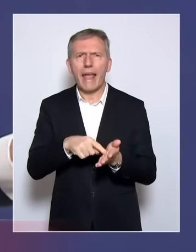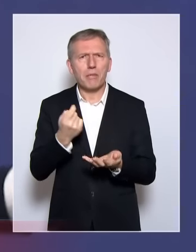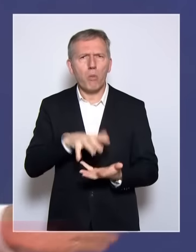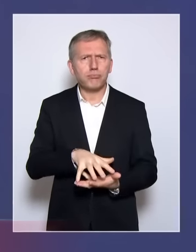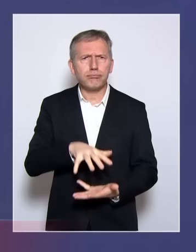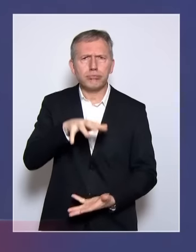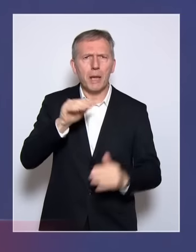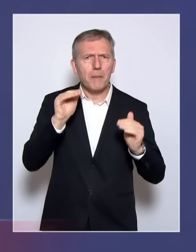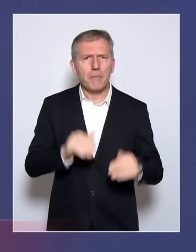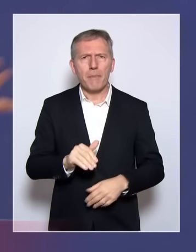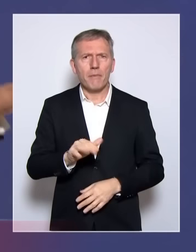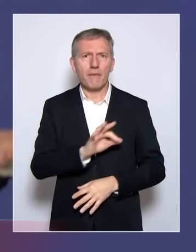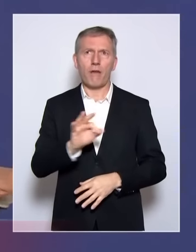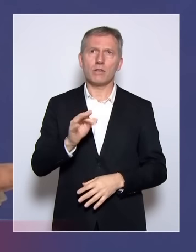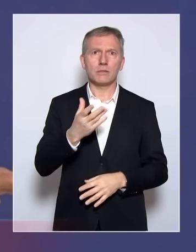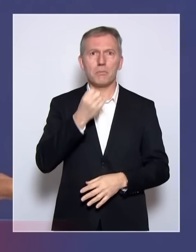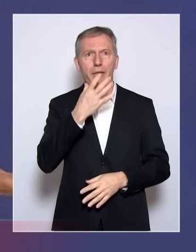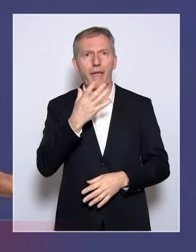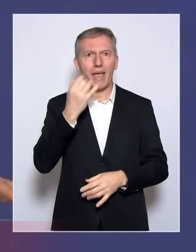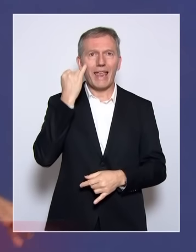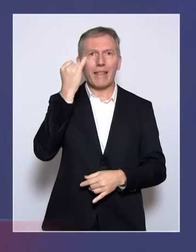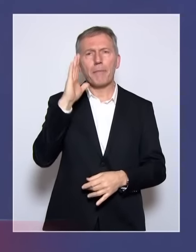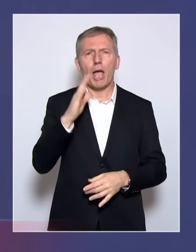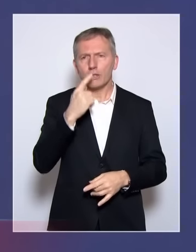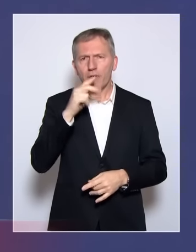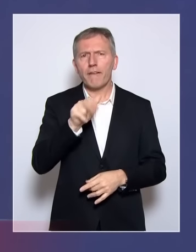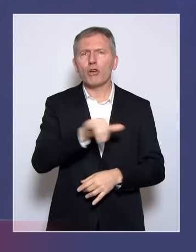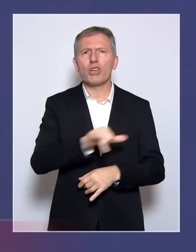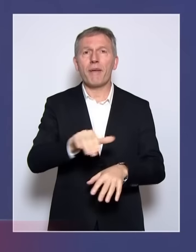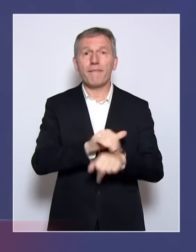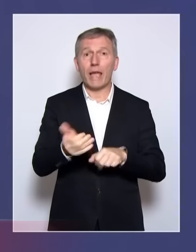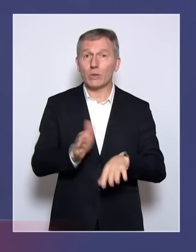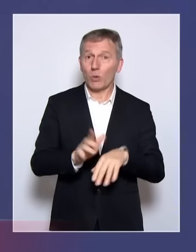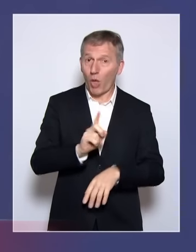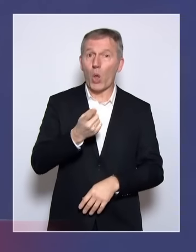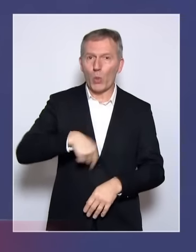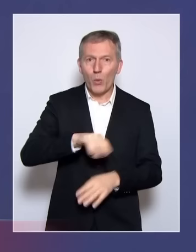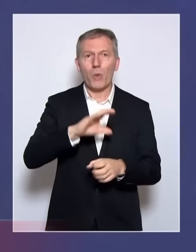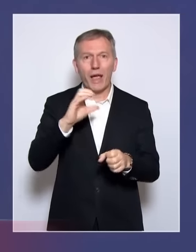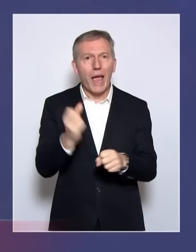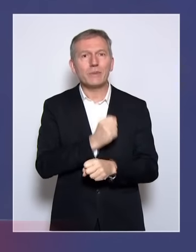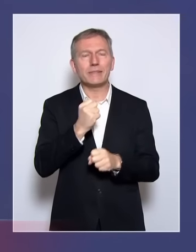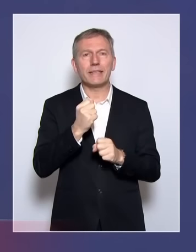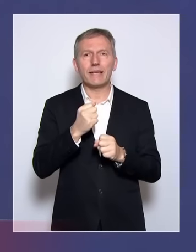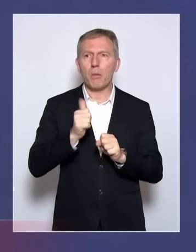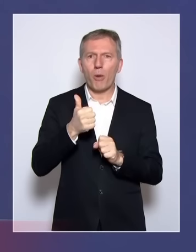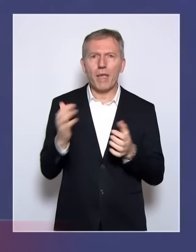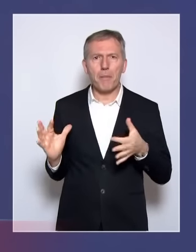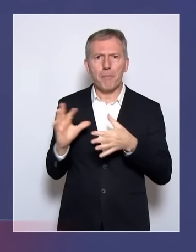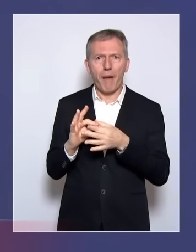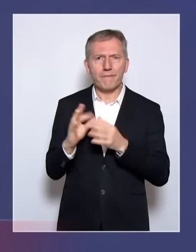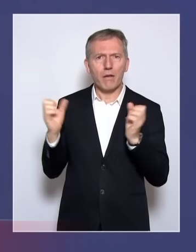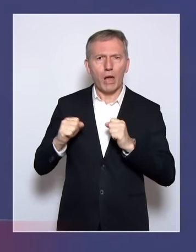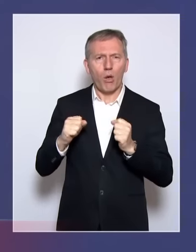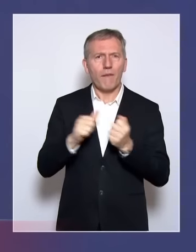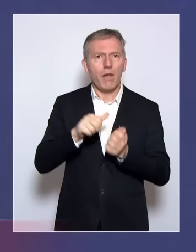aussi, belle idée française, formidable, mais enfin, ça n'arrivera jamais. Eh bien, nous avons su d'abord bâtir un accord franco-allemand quelques semaines